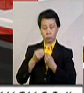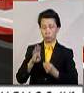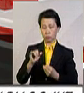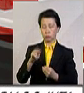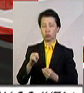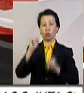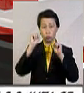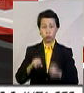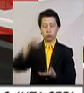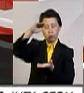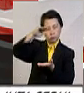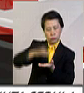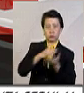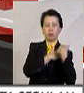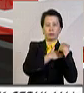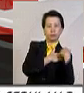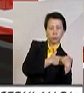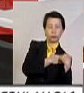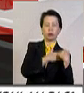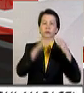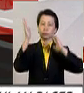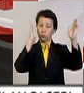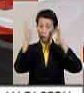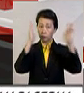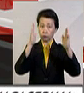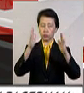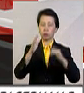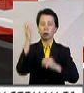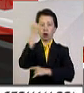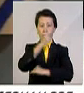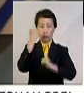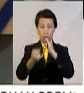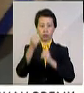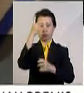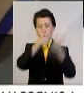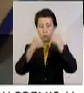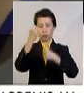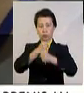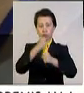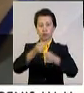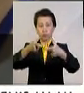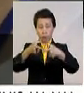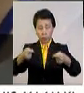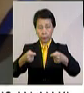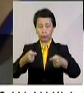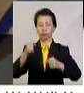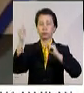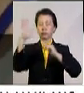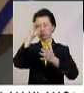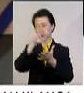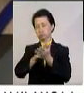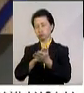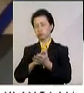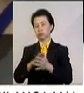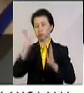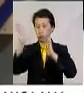itu dapat mengurangkan beban negara. Menegaskan pada hari terakhir lawatan kerjanya ke Jepun, beliau percaya Malaysia akan